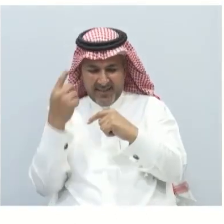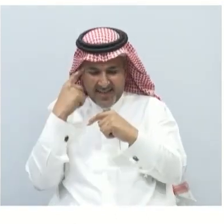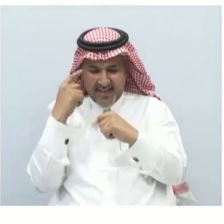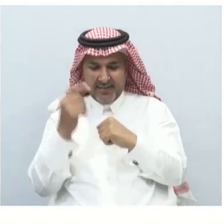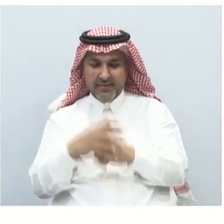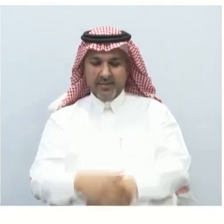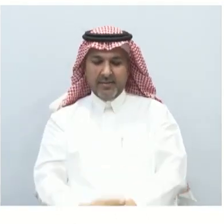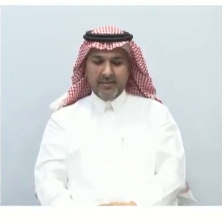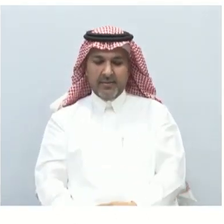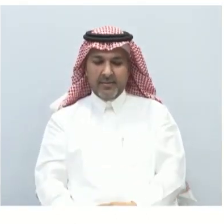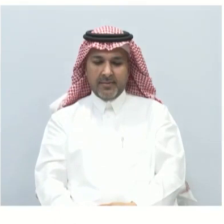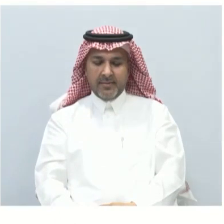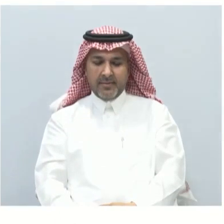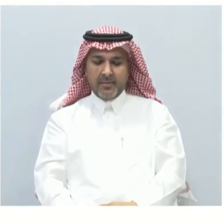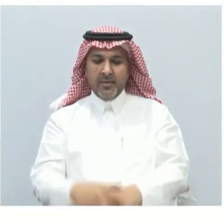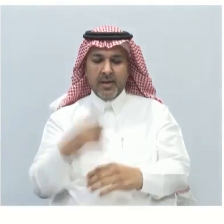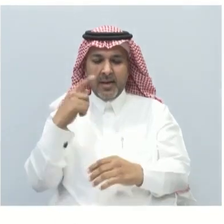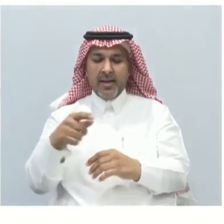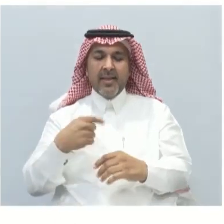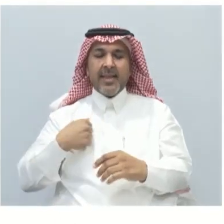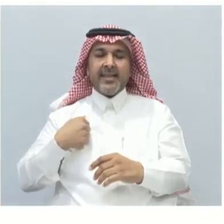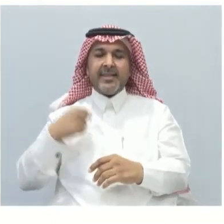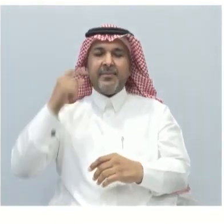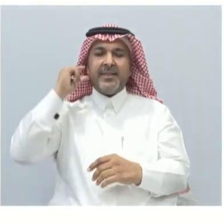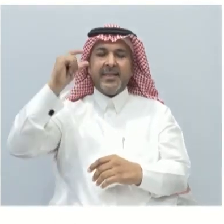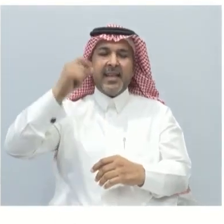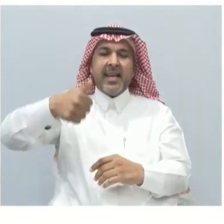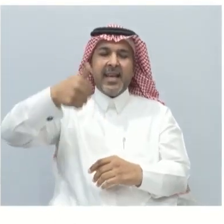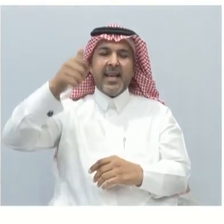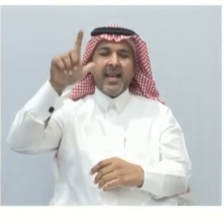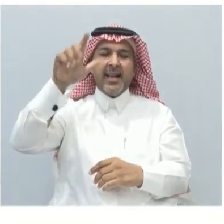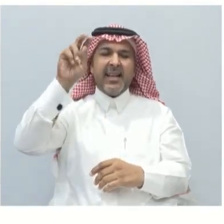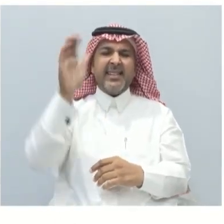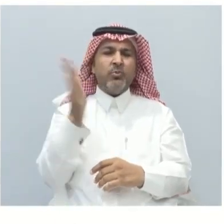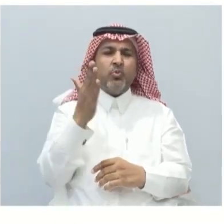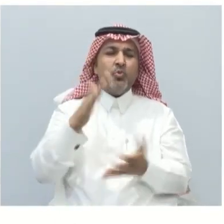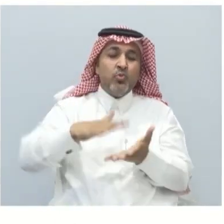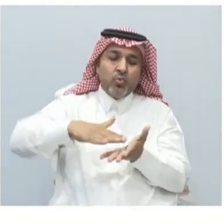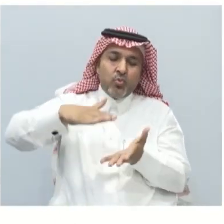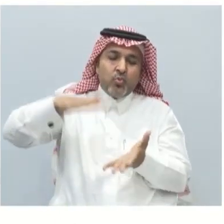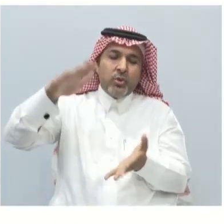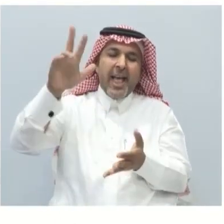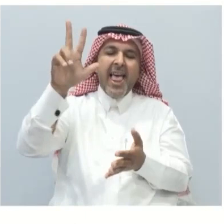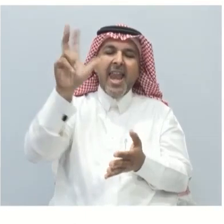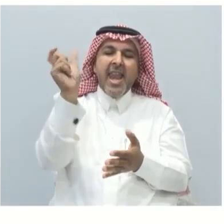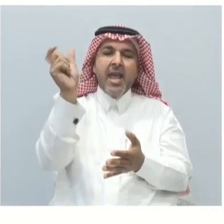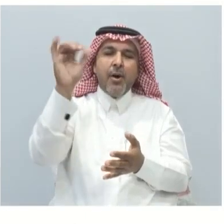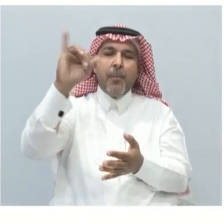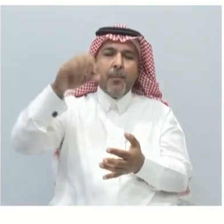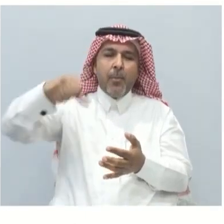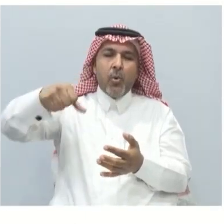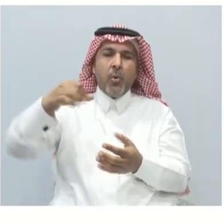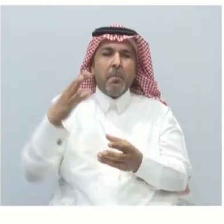داله النمو تكون هذه داله طبعا هذه a يعني لو كنت انا ابغى الزياده بعد خمس سنوات